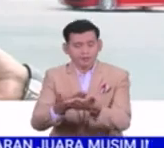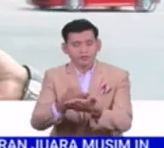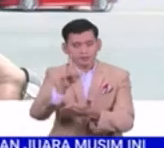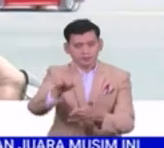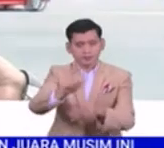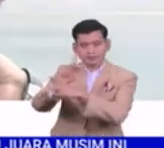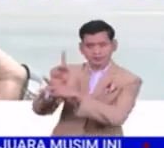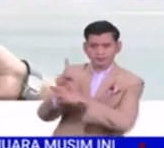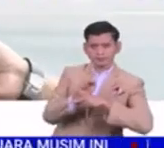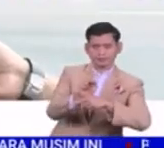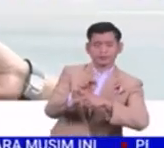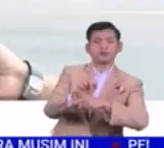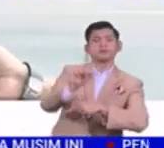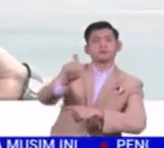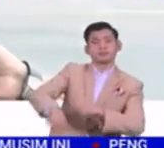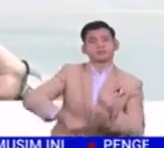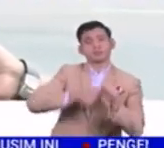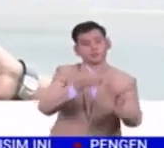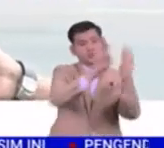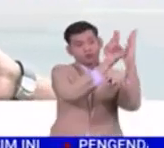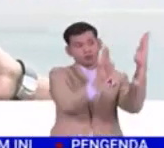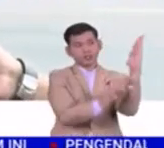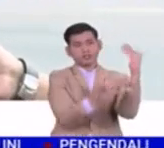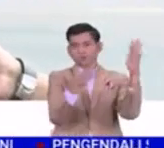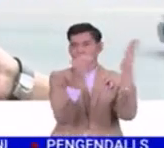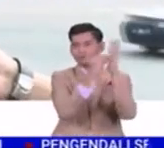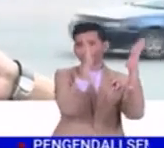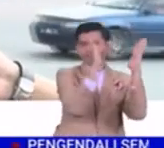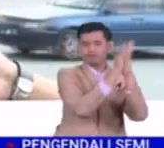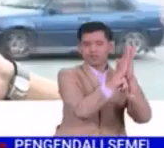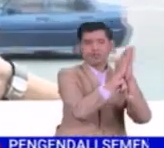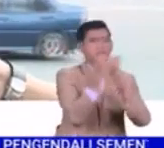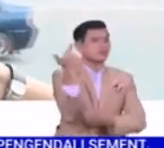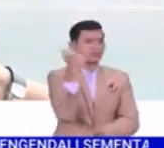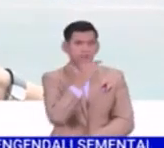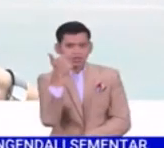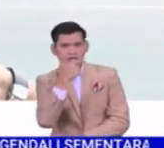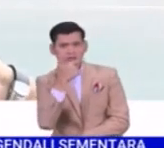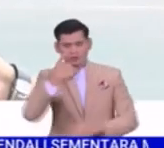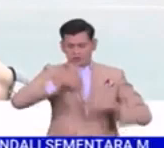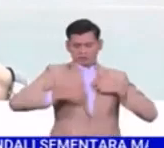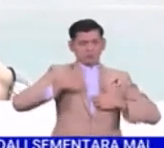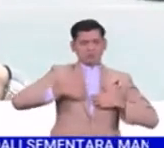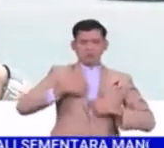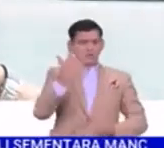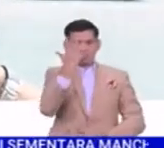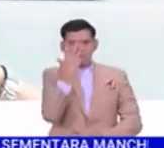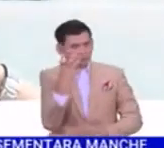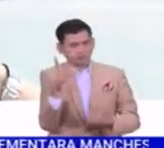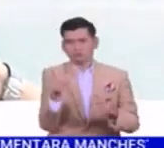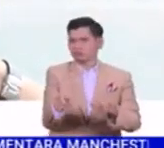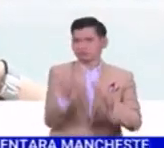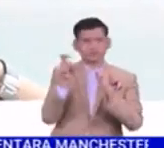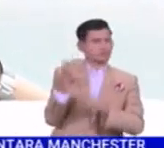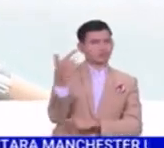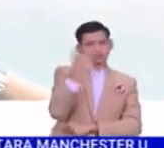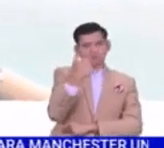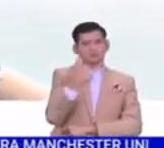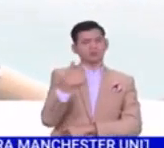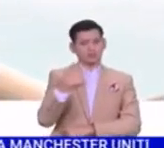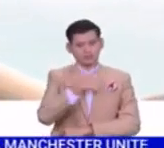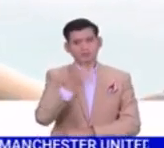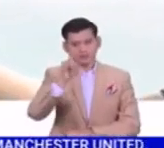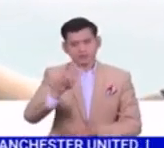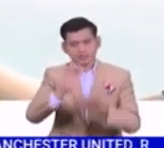pandu mengikut peraturan-peraturan yang telah ditetapkan, jangan beremosi supaya kita selamat sampai ke sana,